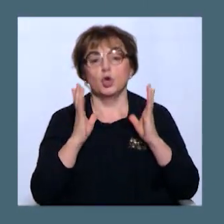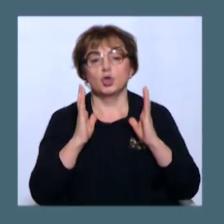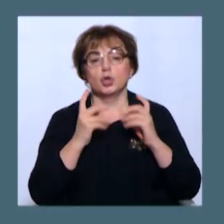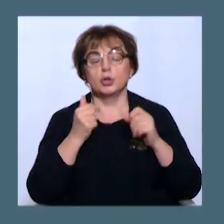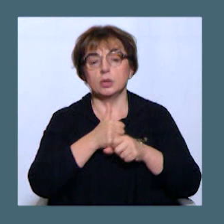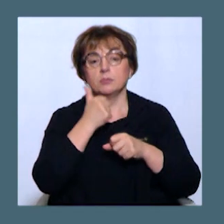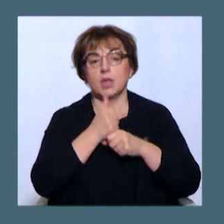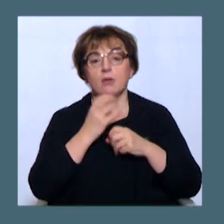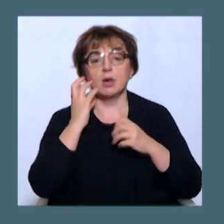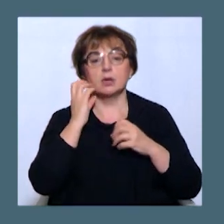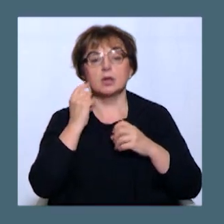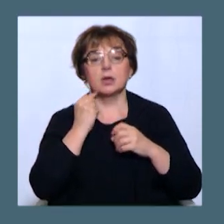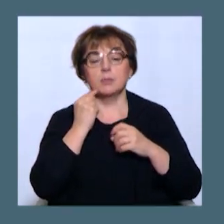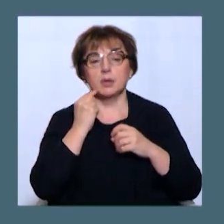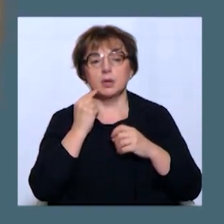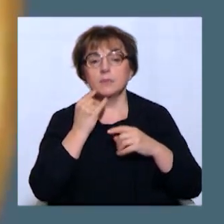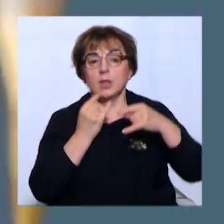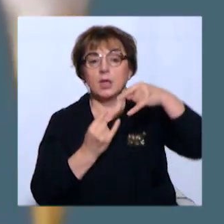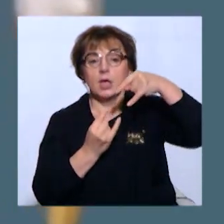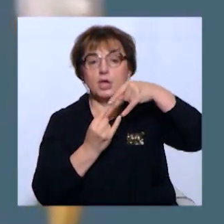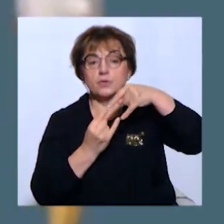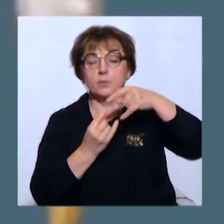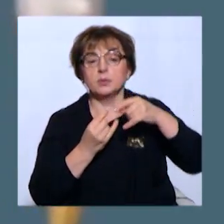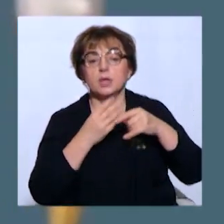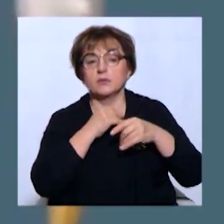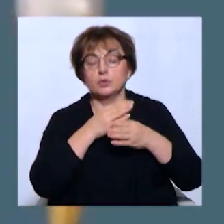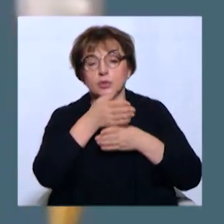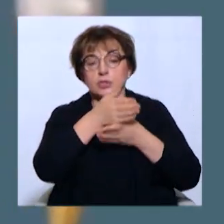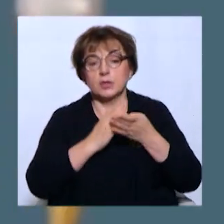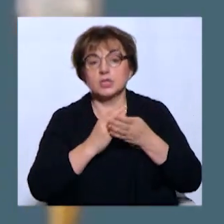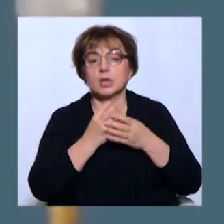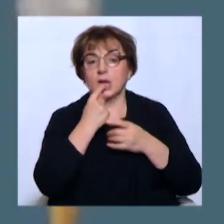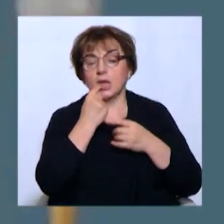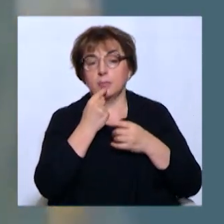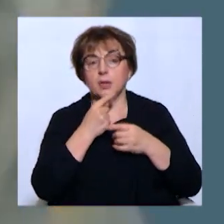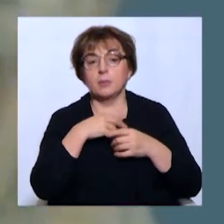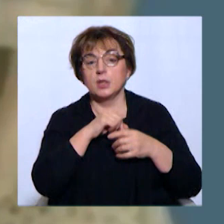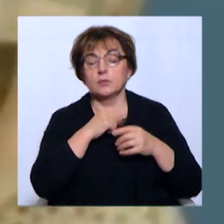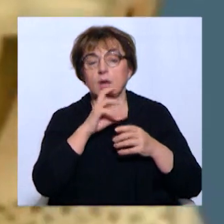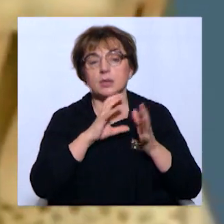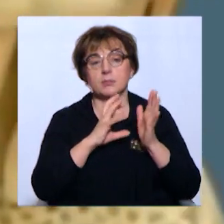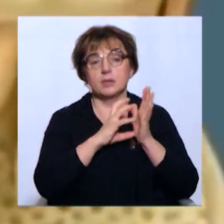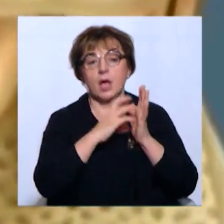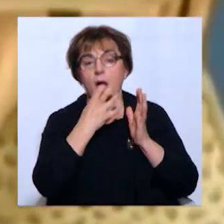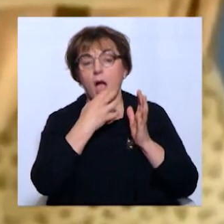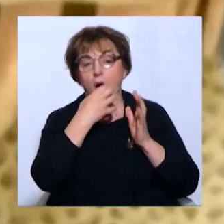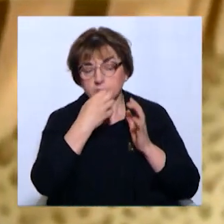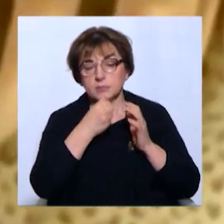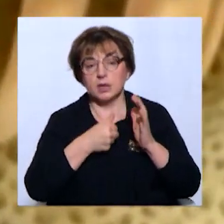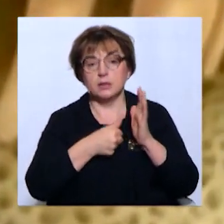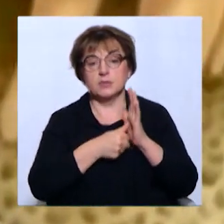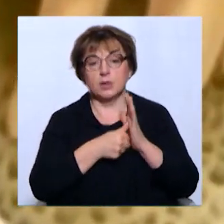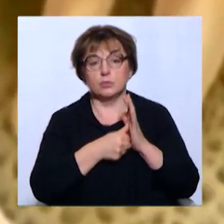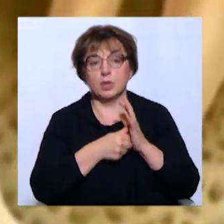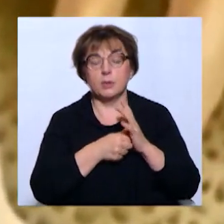კბილი. ეშვები და საჭრელი კბილები, მჭრელი კბილები ლუკების მოკბეჩას ემსახურებიან,